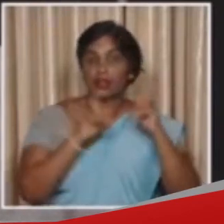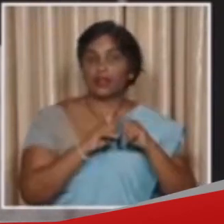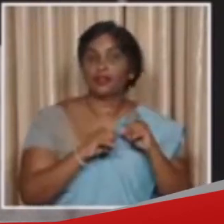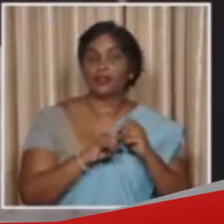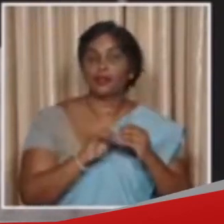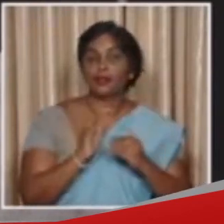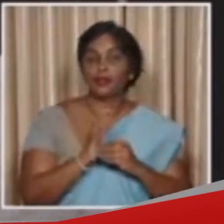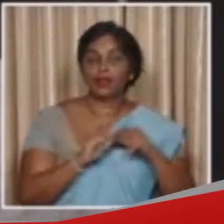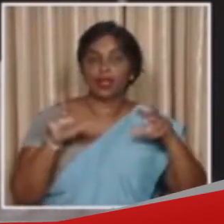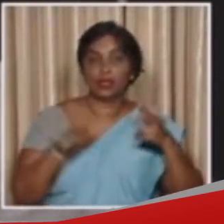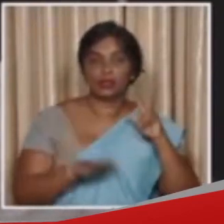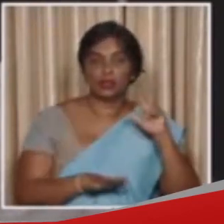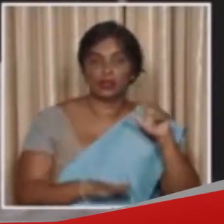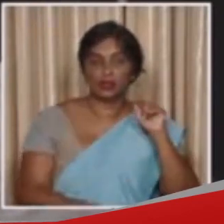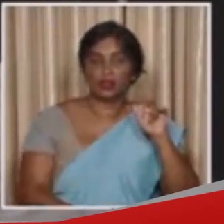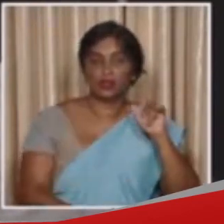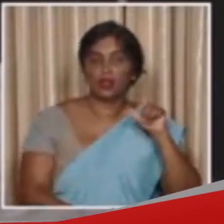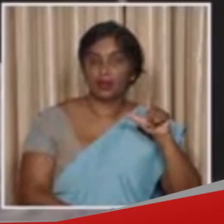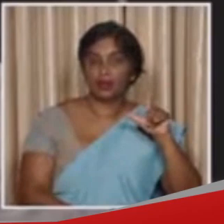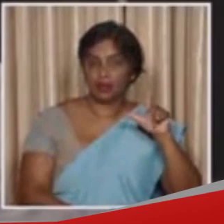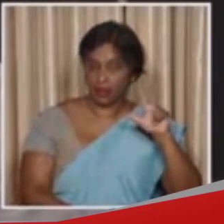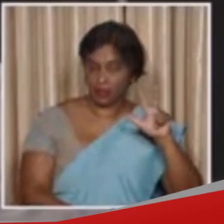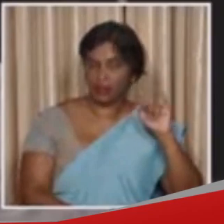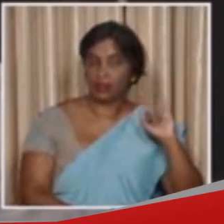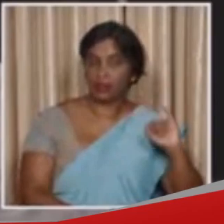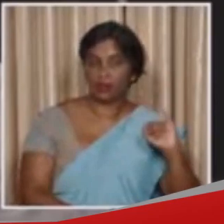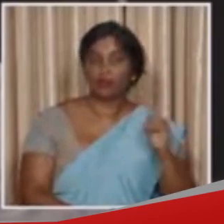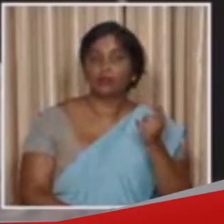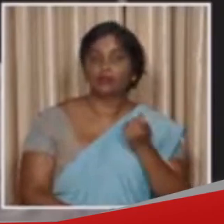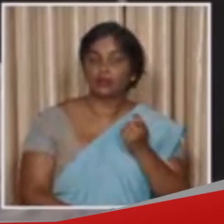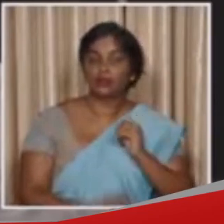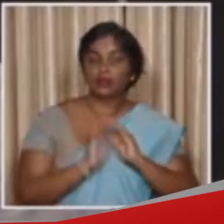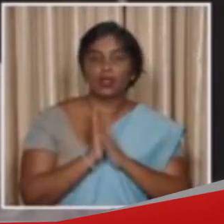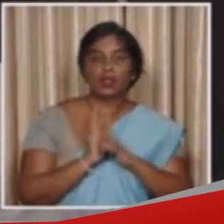මිලියන 808.6 expenditure මිලියන